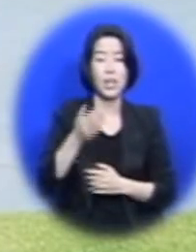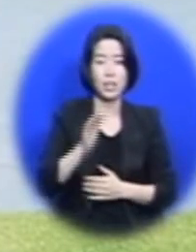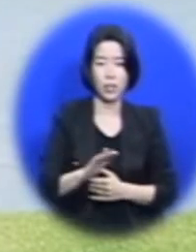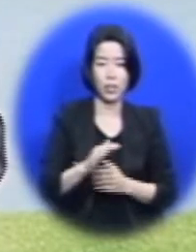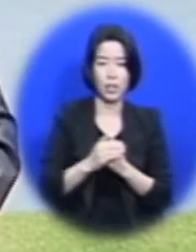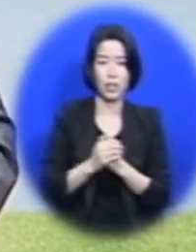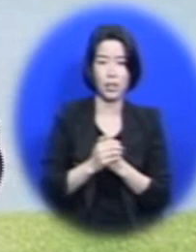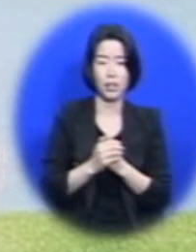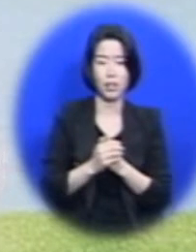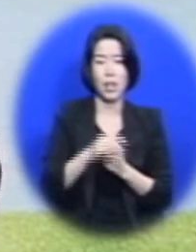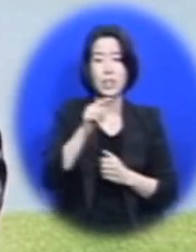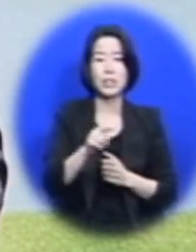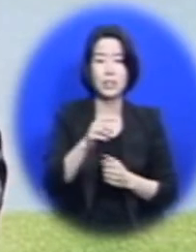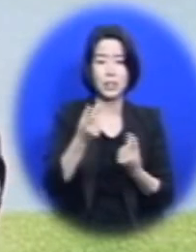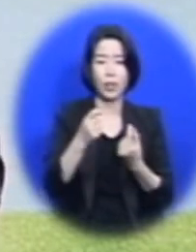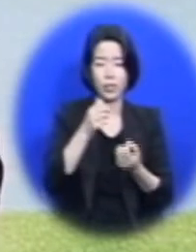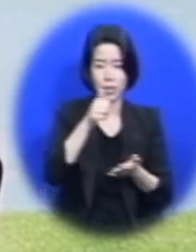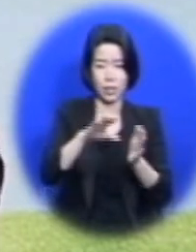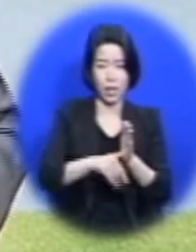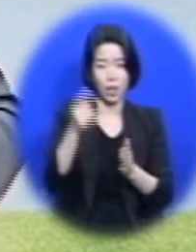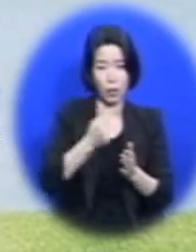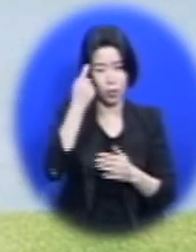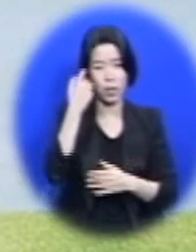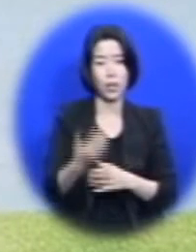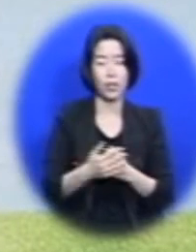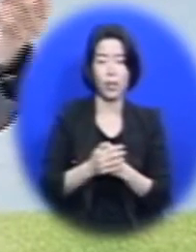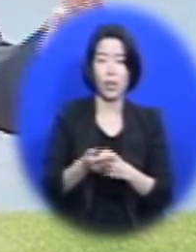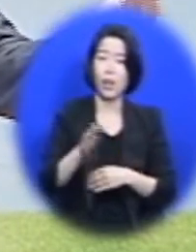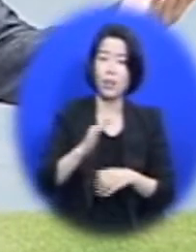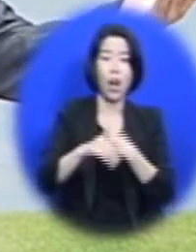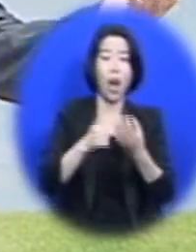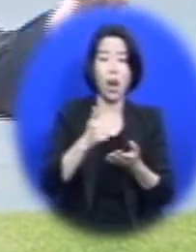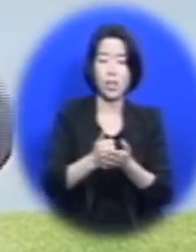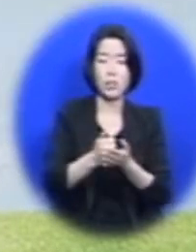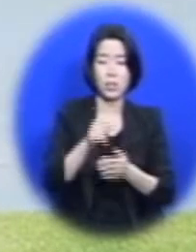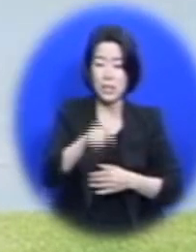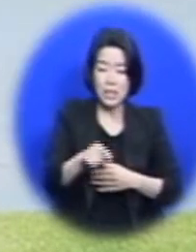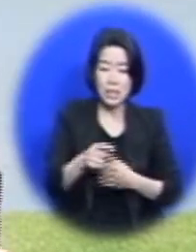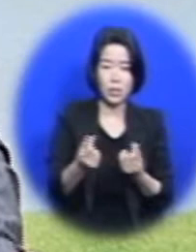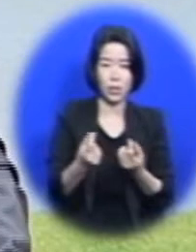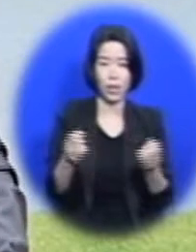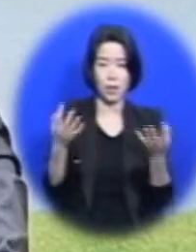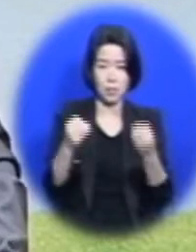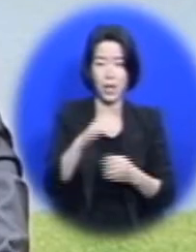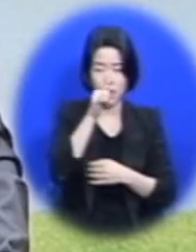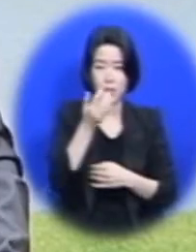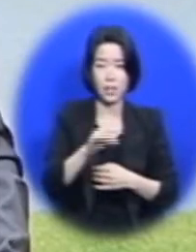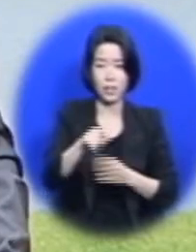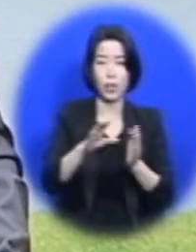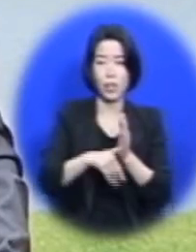그런데 그런 때가 올까요? 아니, 하나님을 믿는 사람들이 여기만 해도 이렇게 많은데 그런 때가